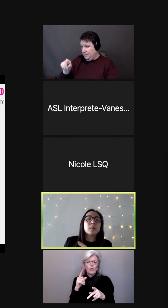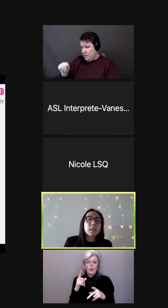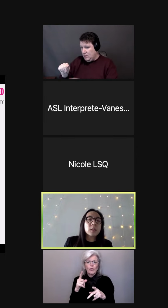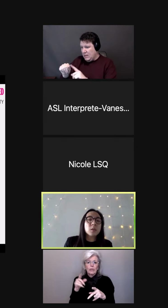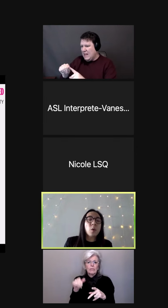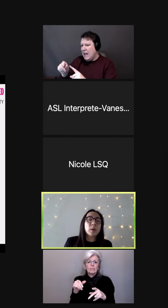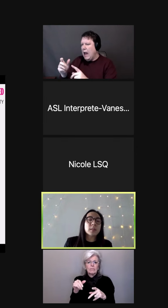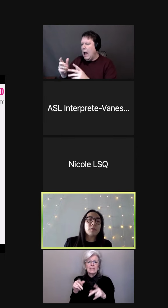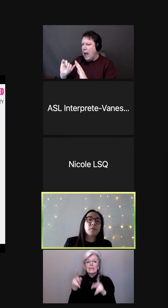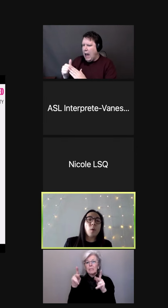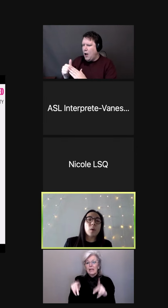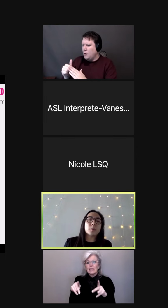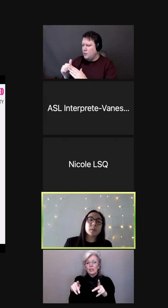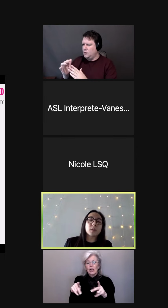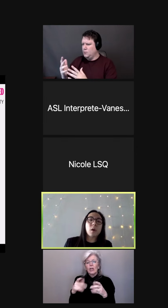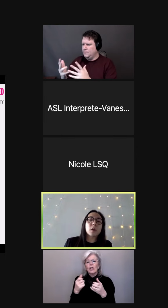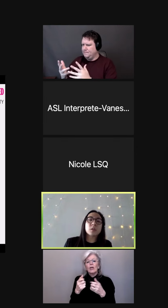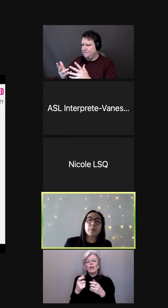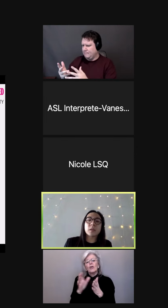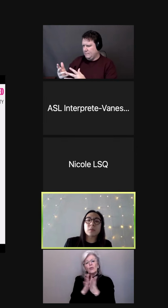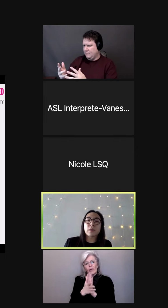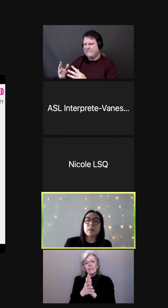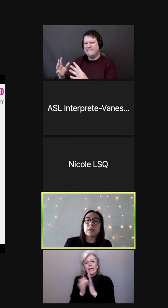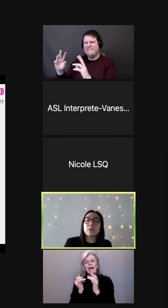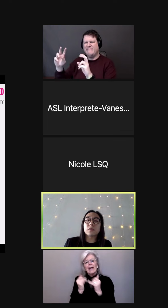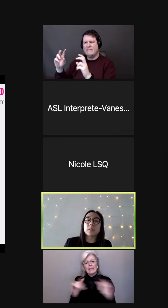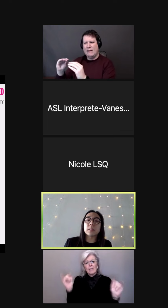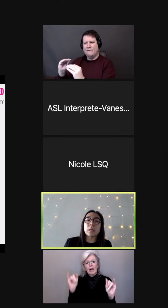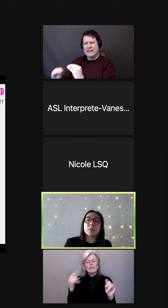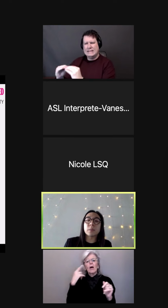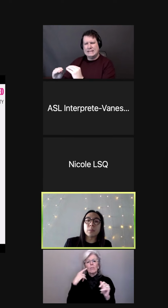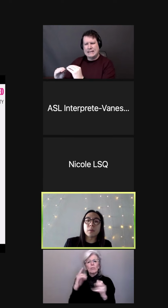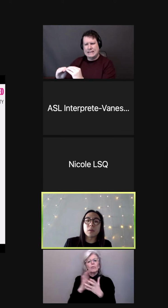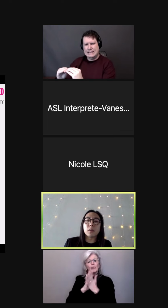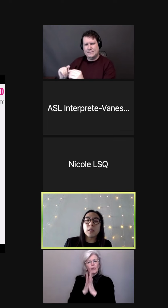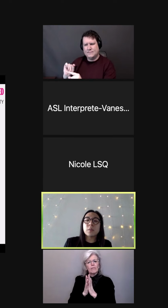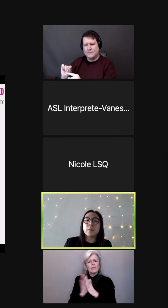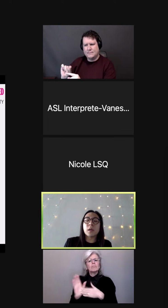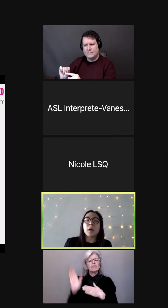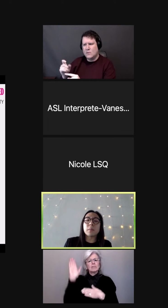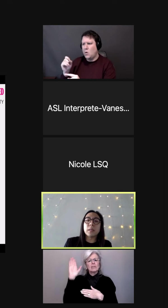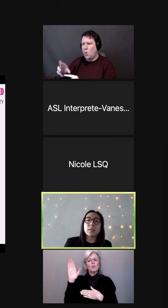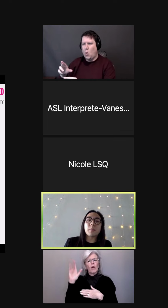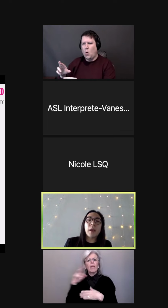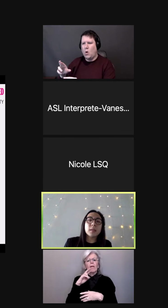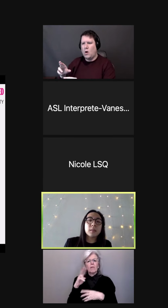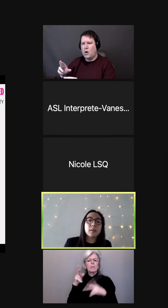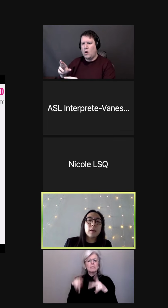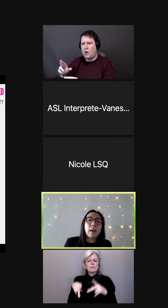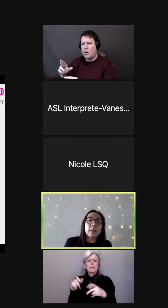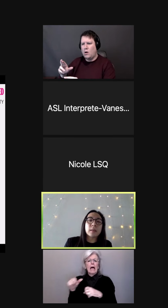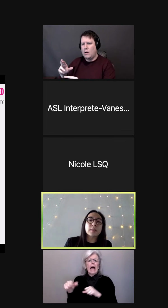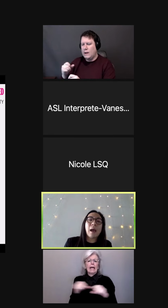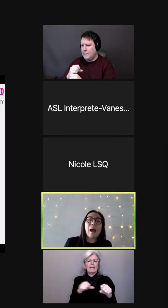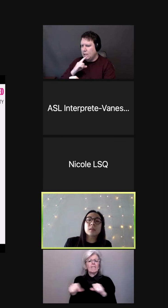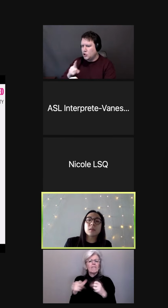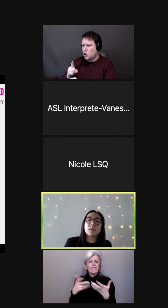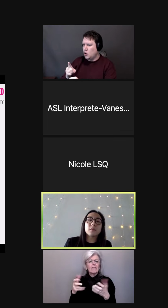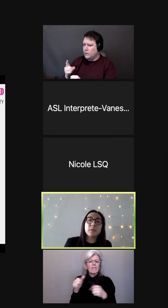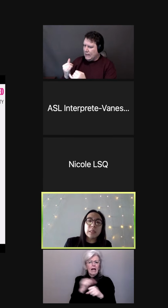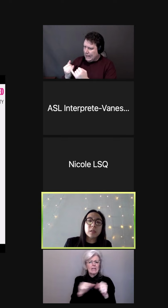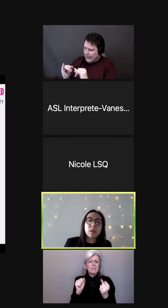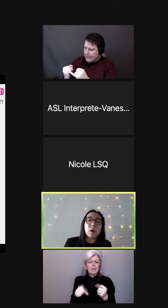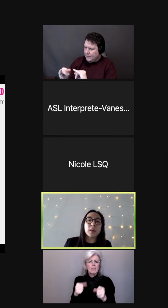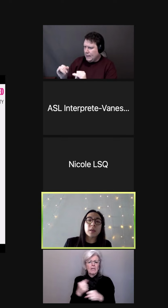personnes deviennent indépendantes pour devenir des citoyens actifs pour qu'elles puissent deviennent